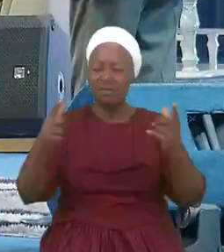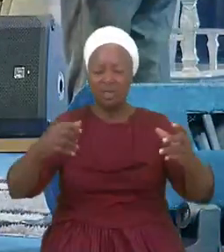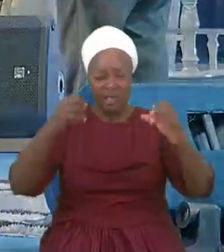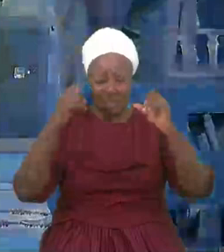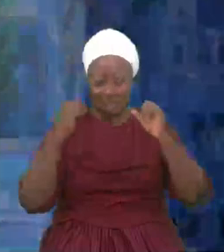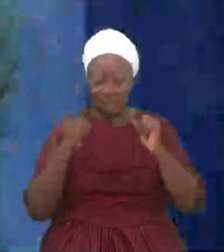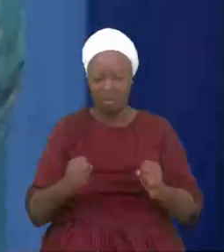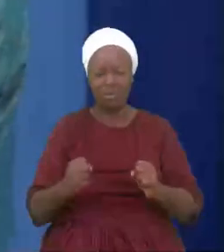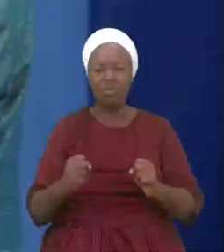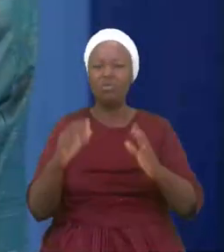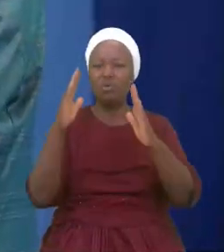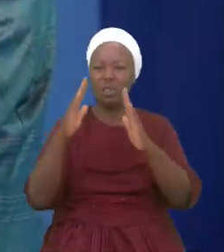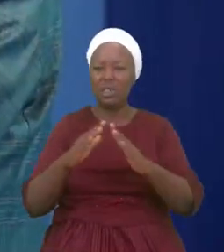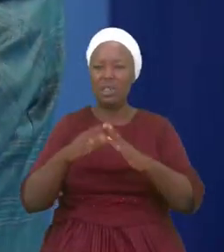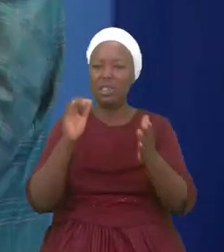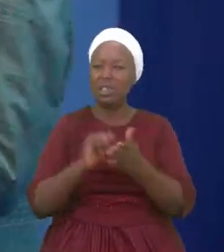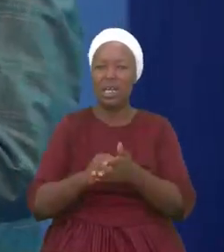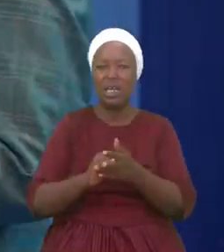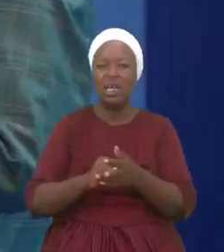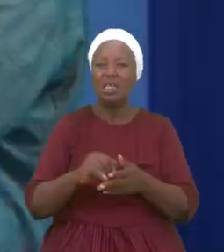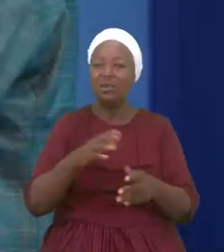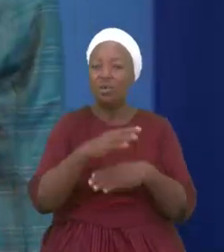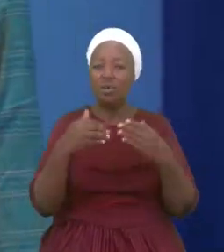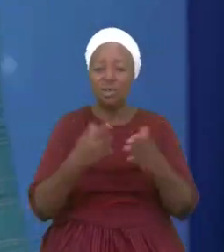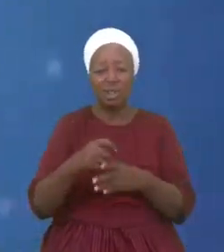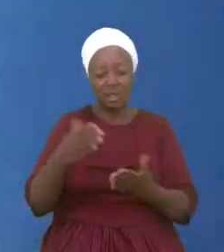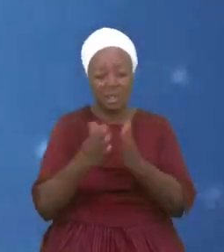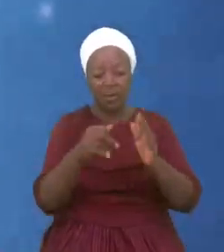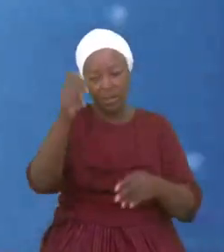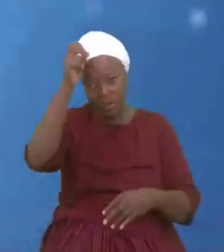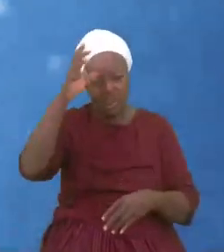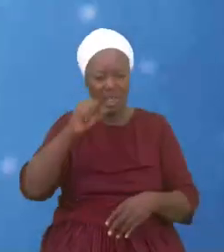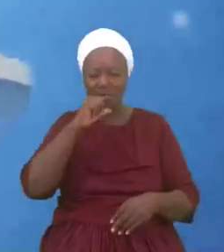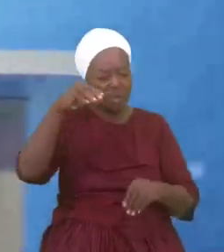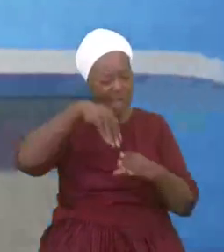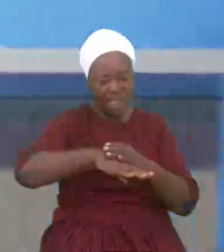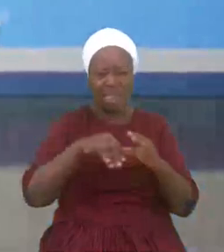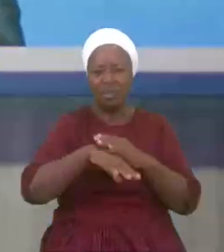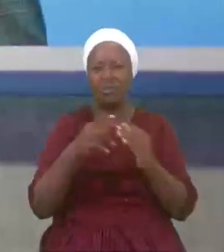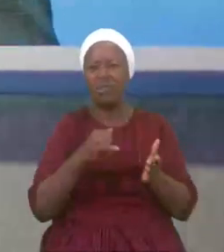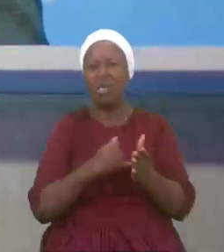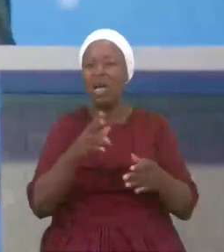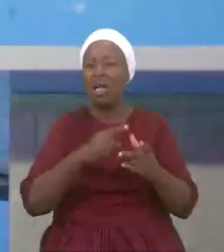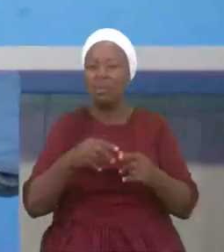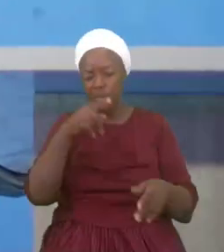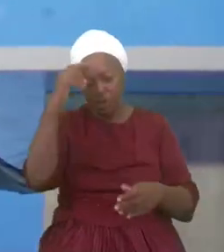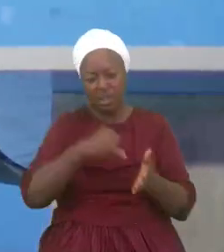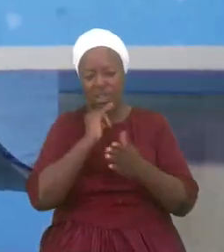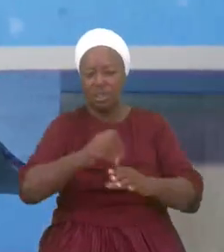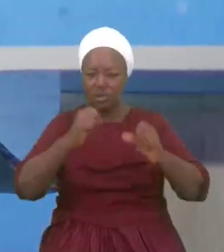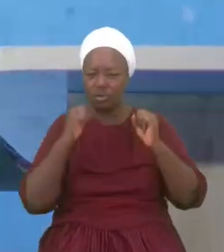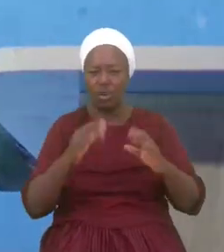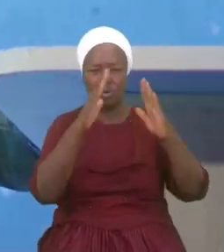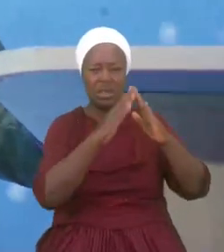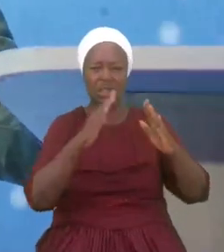une ville un peu nable que l'ennemi et les initiales de Satan la côte de Satan